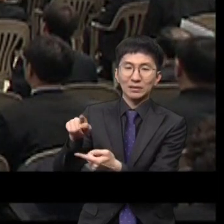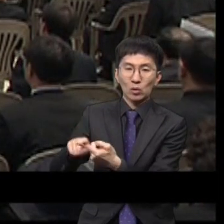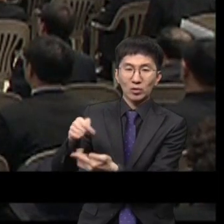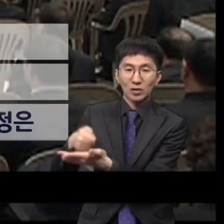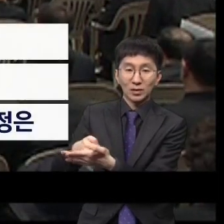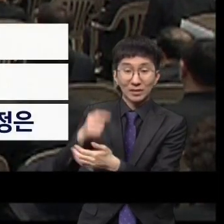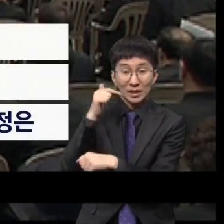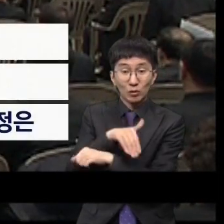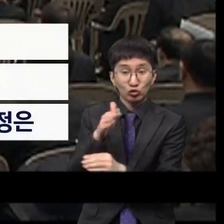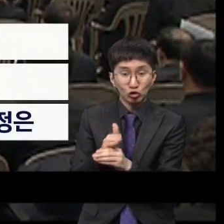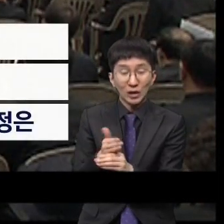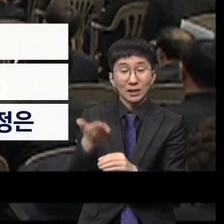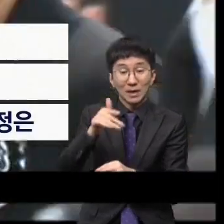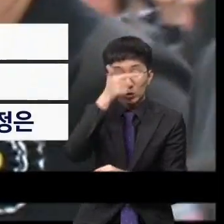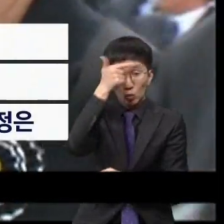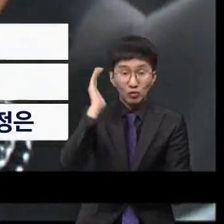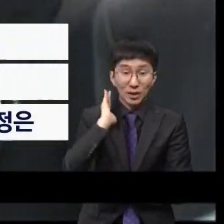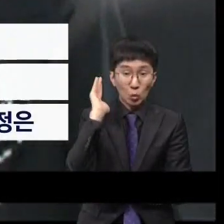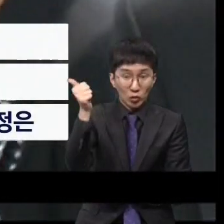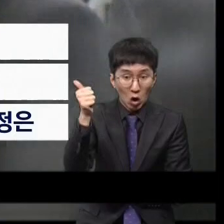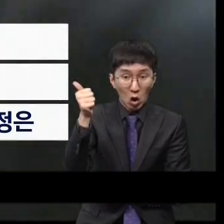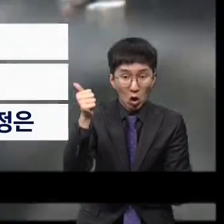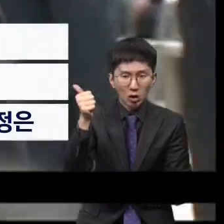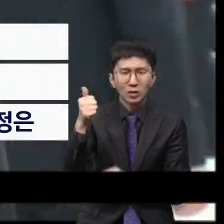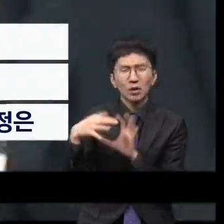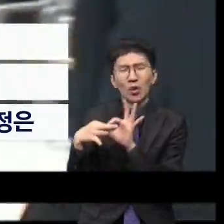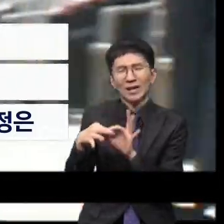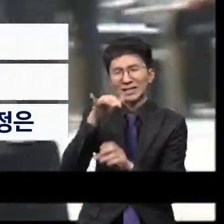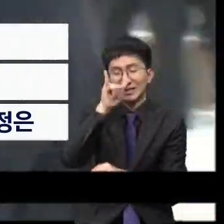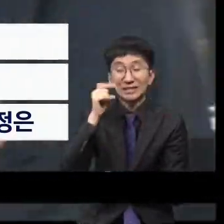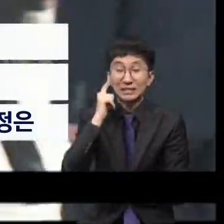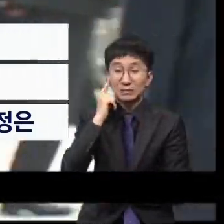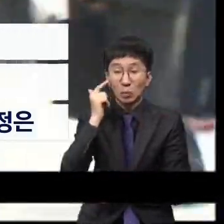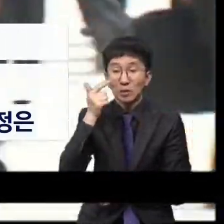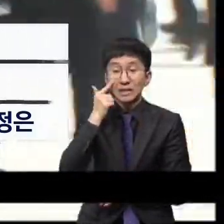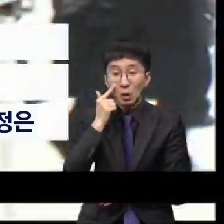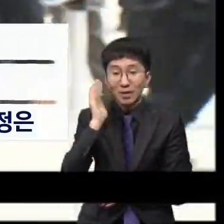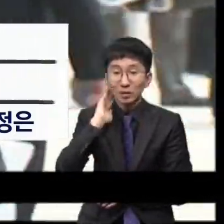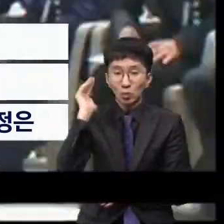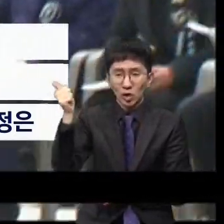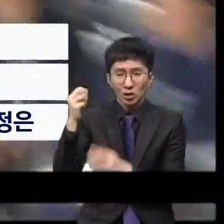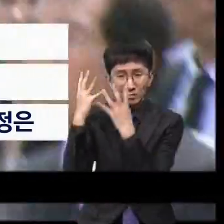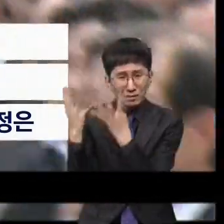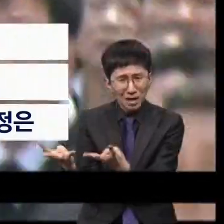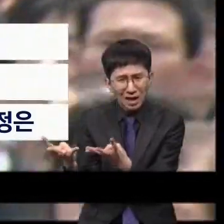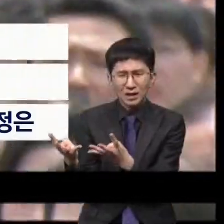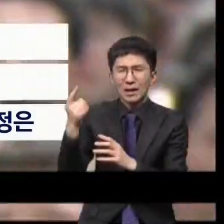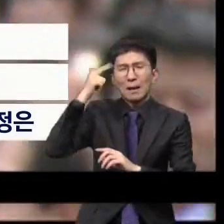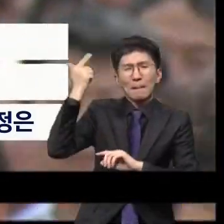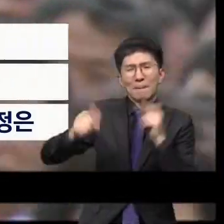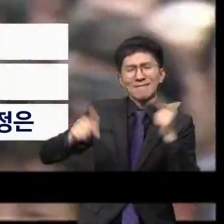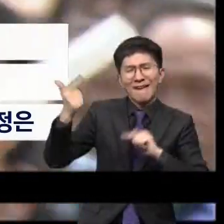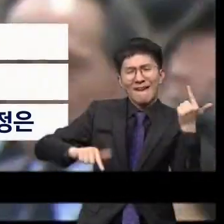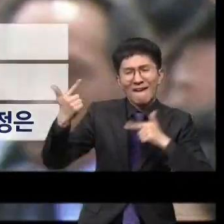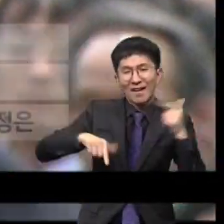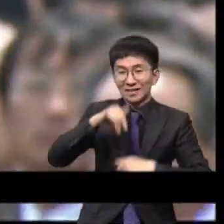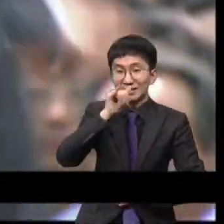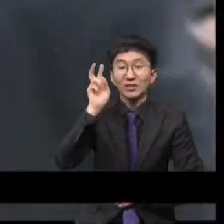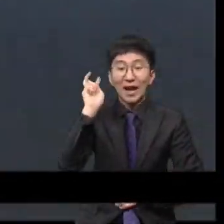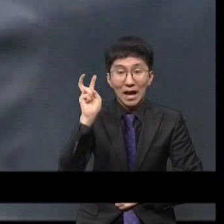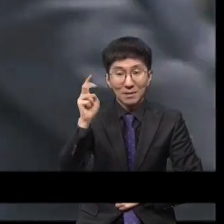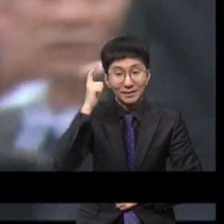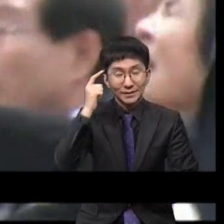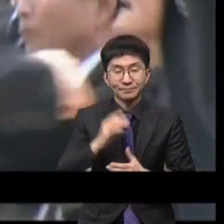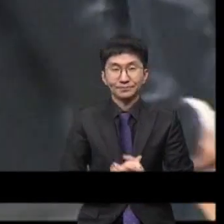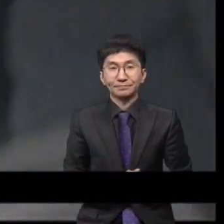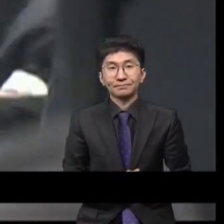이 전망엔 고 노무현 전 대통령과 악연으로 이 전 대통령에 대한 사면에 지지층의 반발이 더 클 거라는 정서도